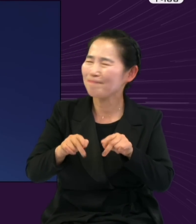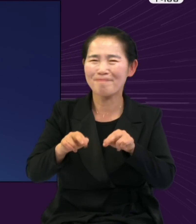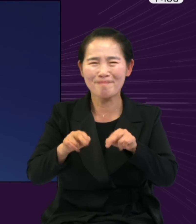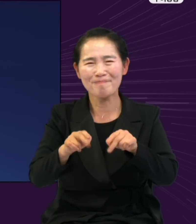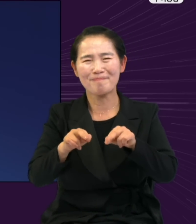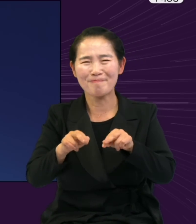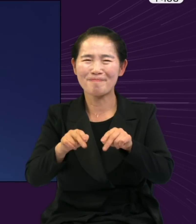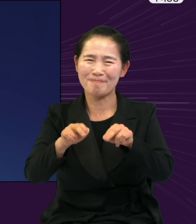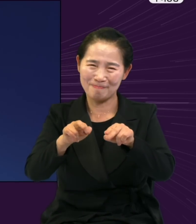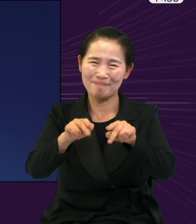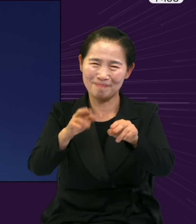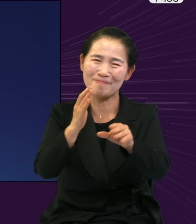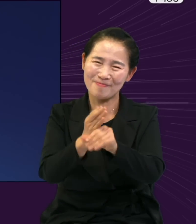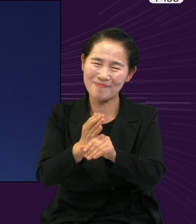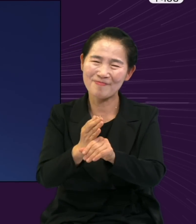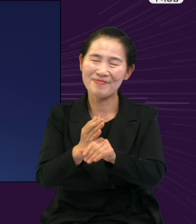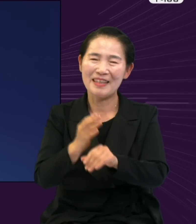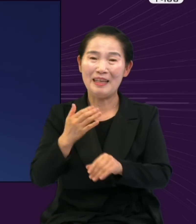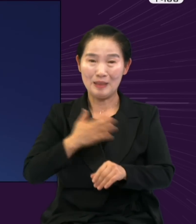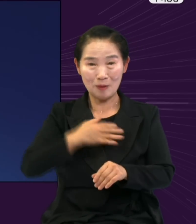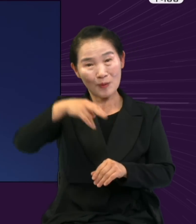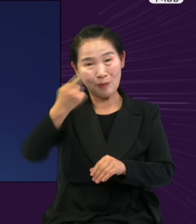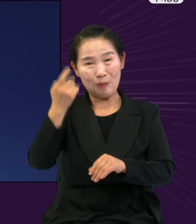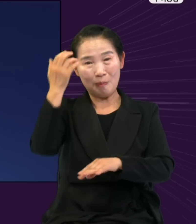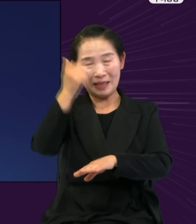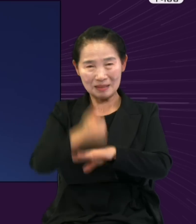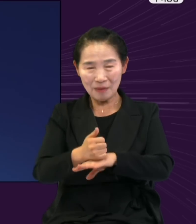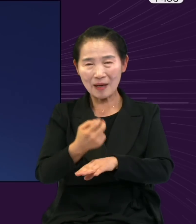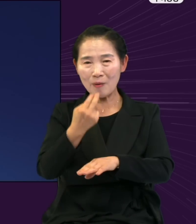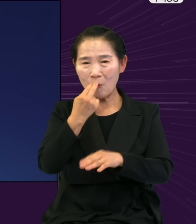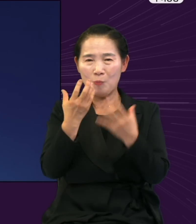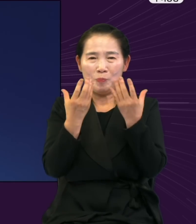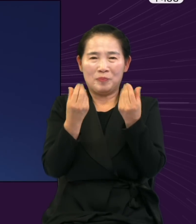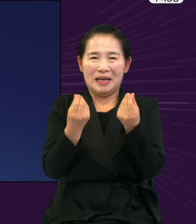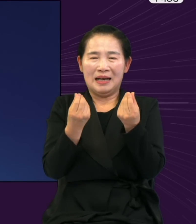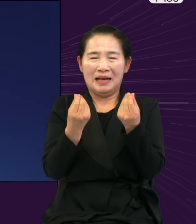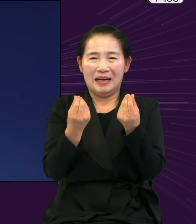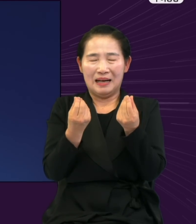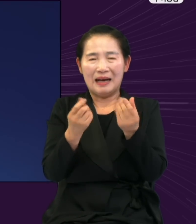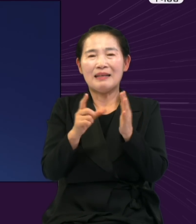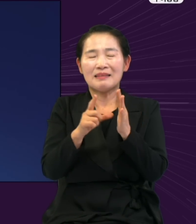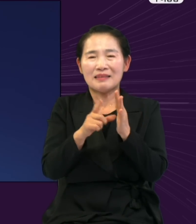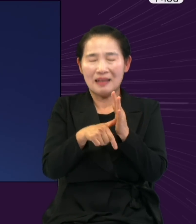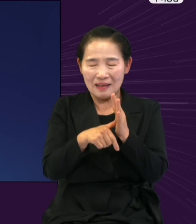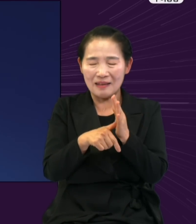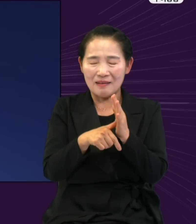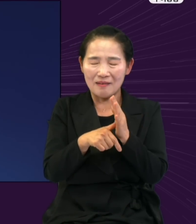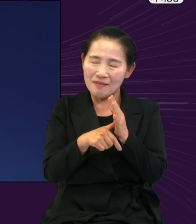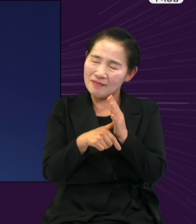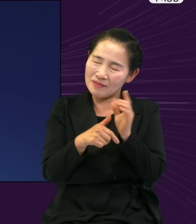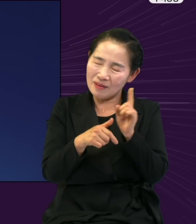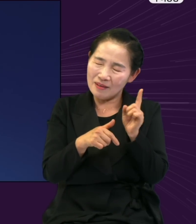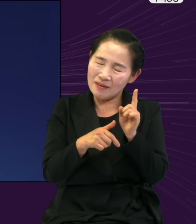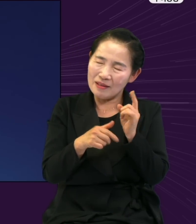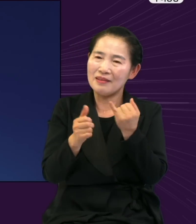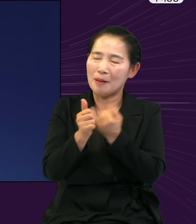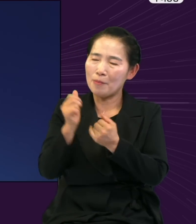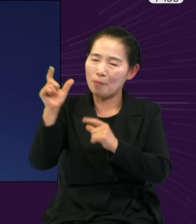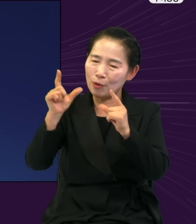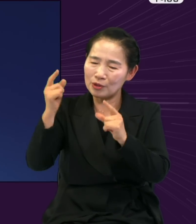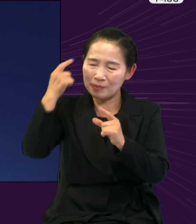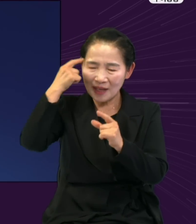마지막 이 땅에서의 호흡이 끊어질 때 제 남편의 모습을 생각해 보았습니다. 그가 그 짧은 시간 동안